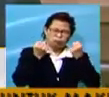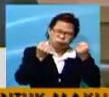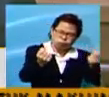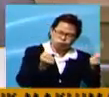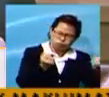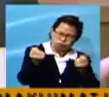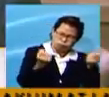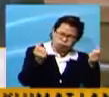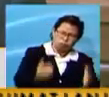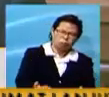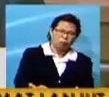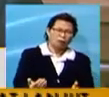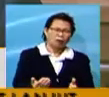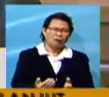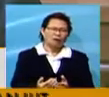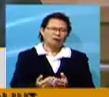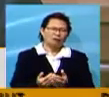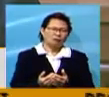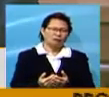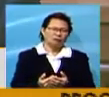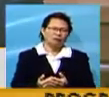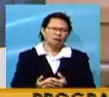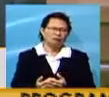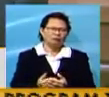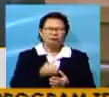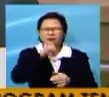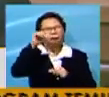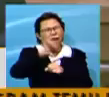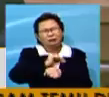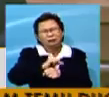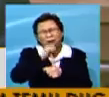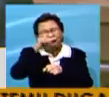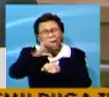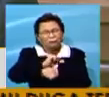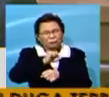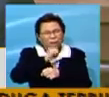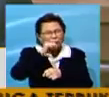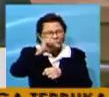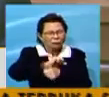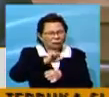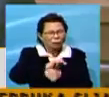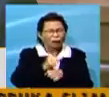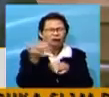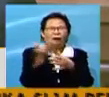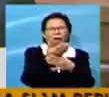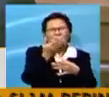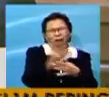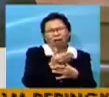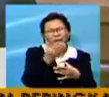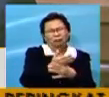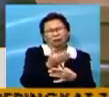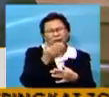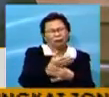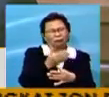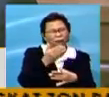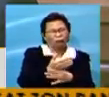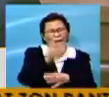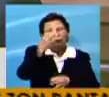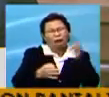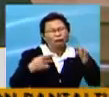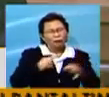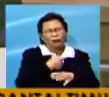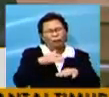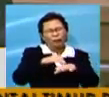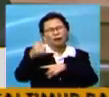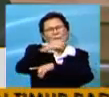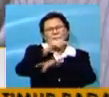drivers, truck drivers, semua ni dia tak bekerja. Ini menyebabkan gangguan bekalan kalau kita lakukan